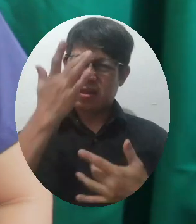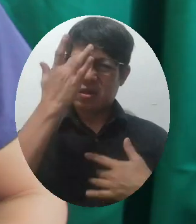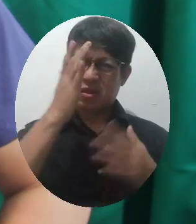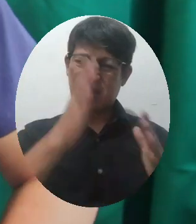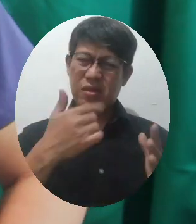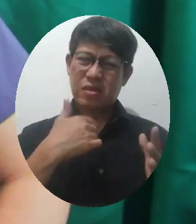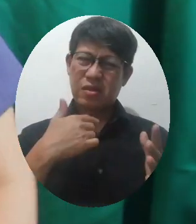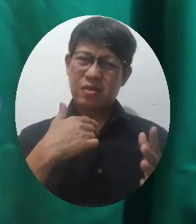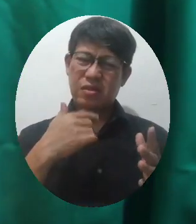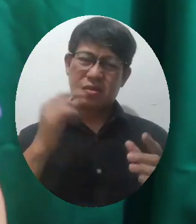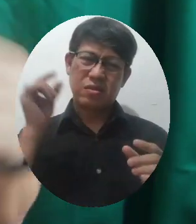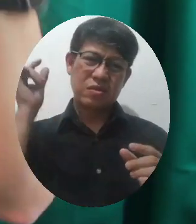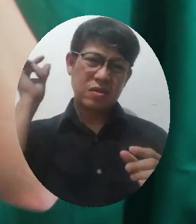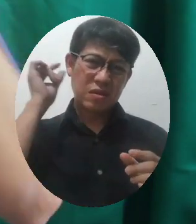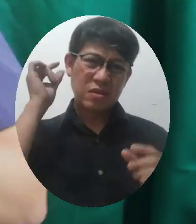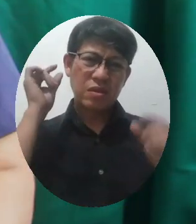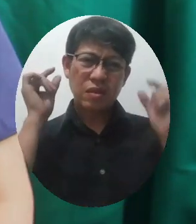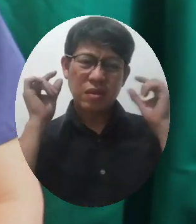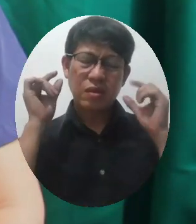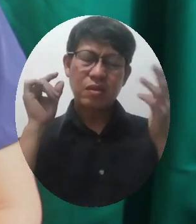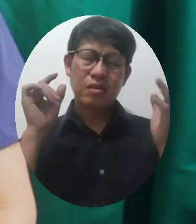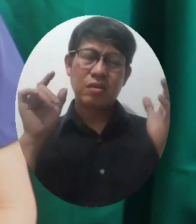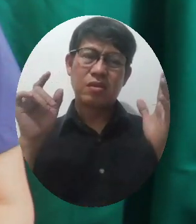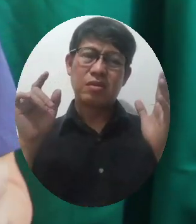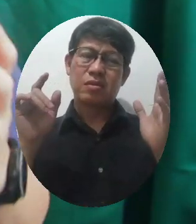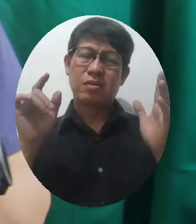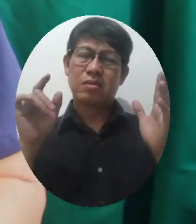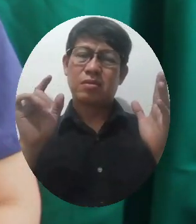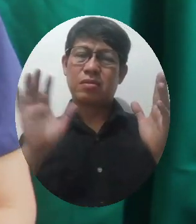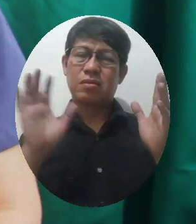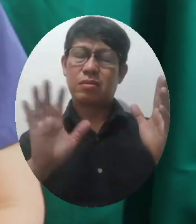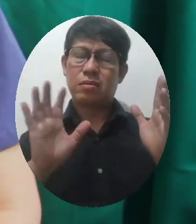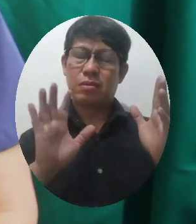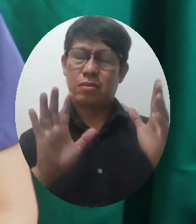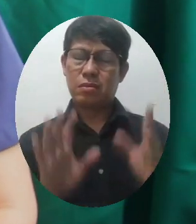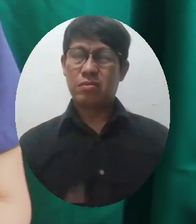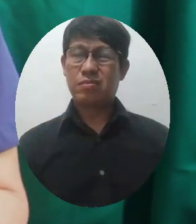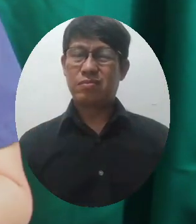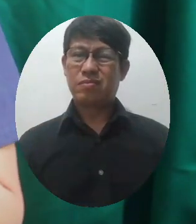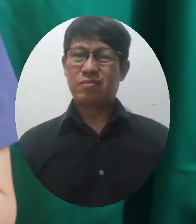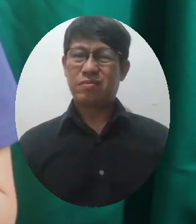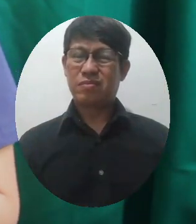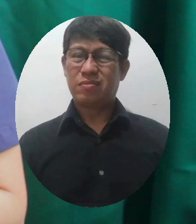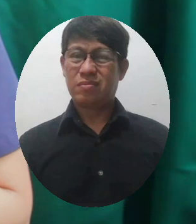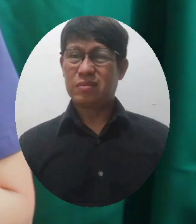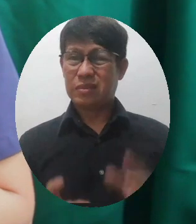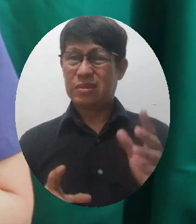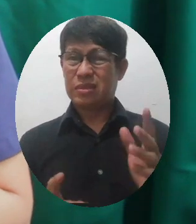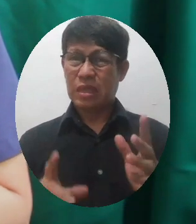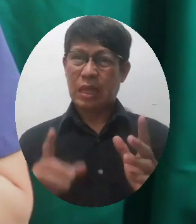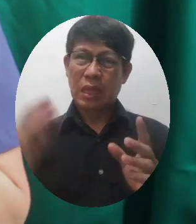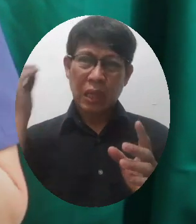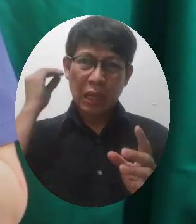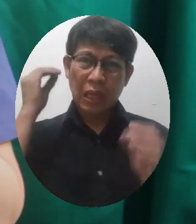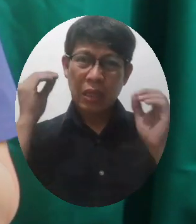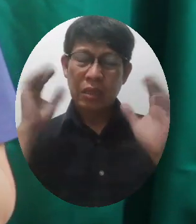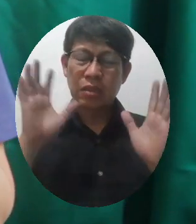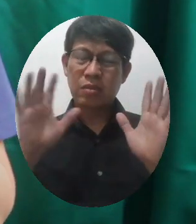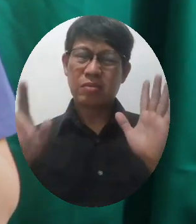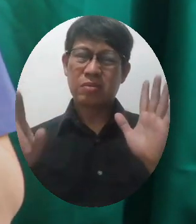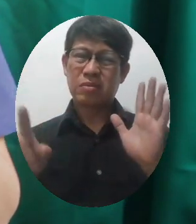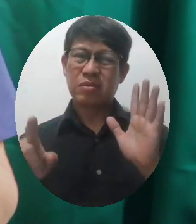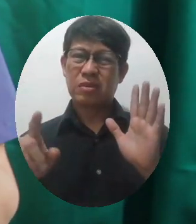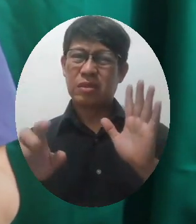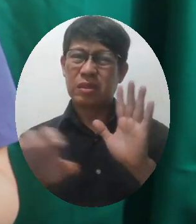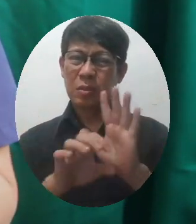na dumarating po dito, may bawang sa tenga, no? May dahon sa tenga, no? So, ito po mga ito, no? Meron po tayong, syempre, marami po kasi